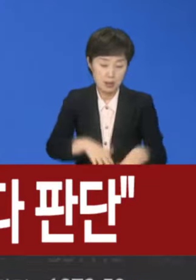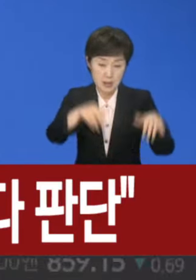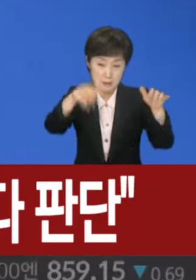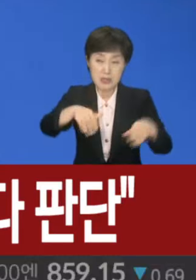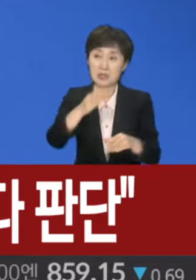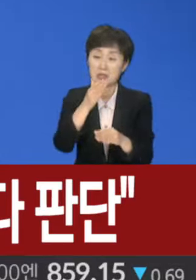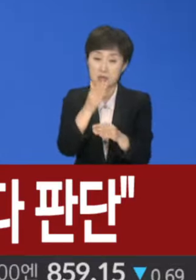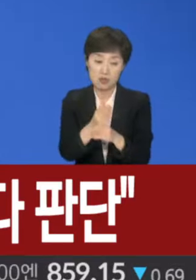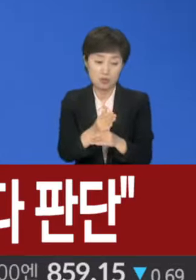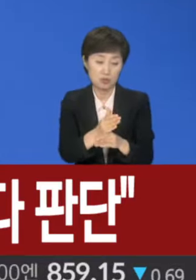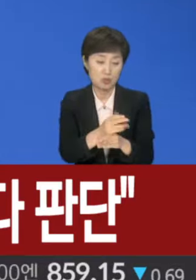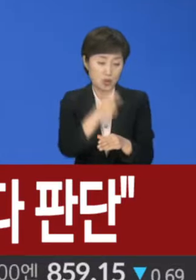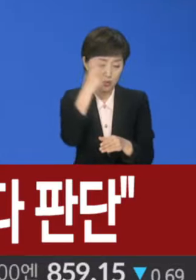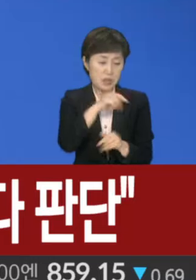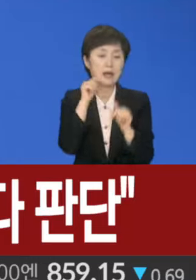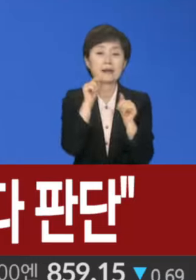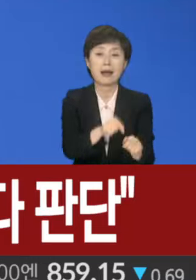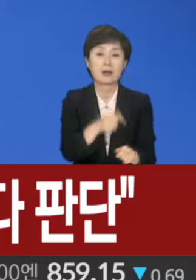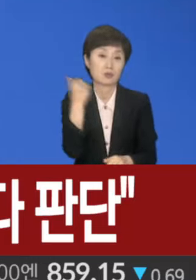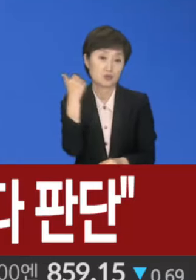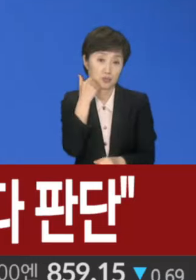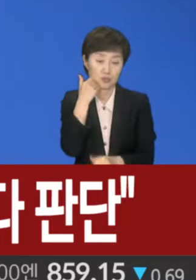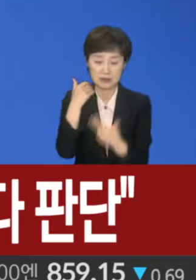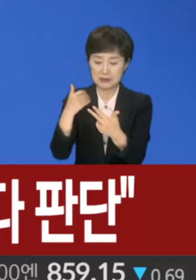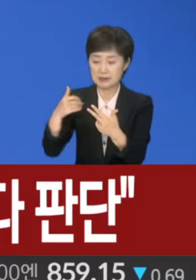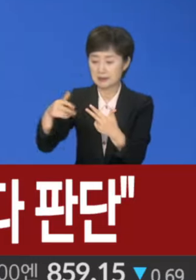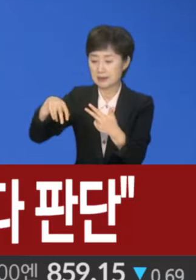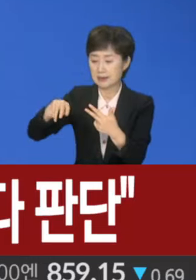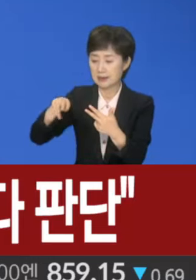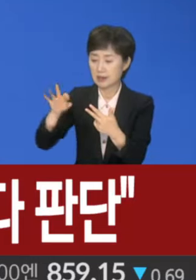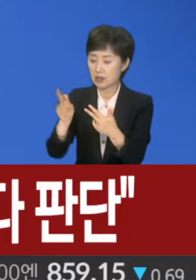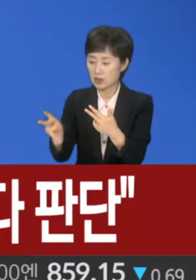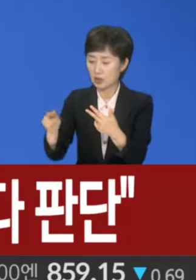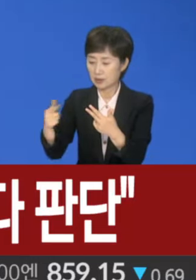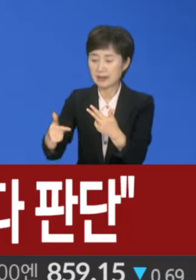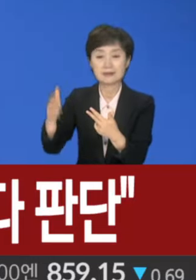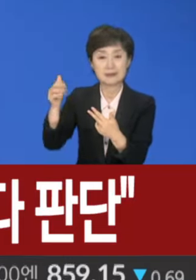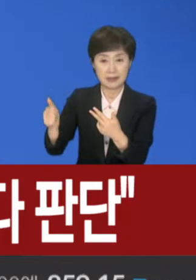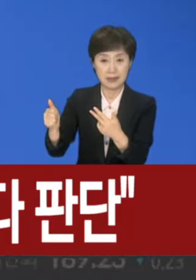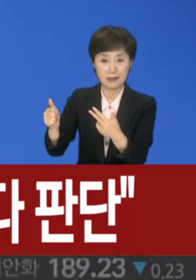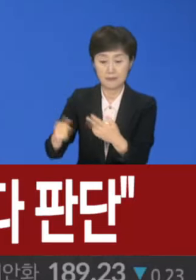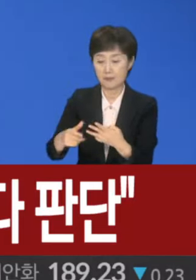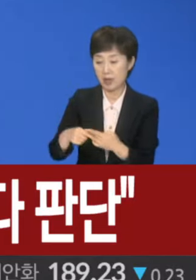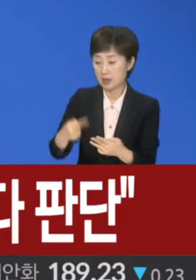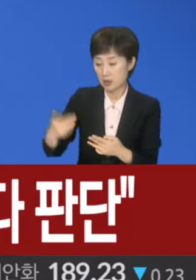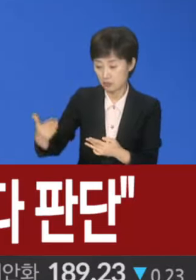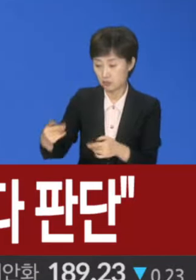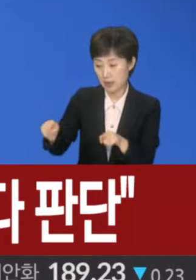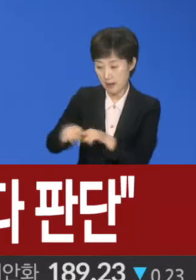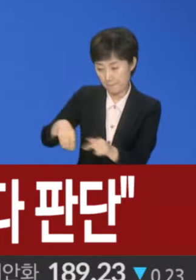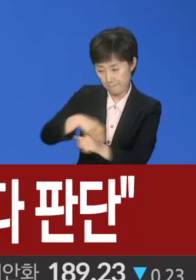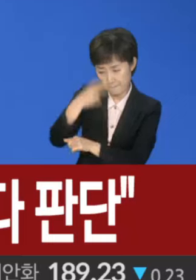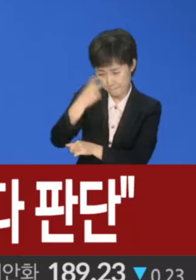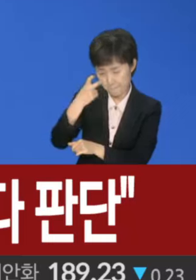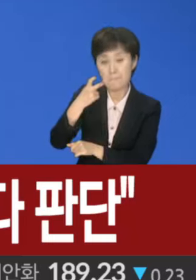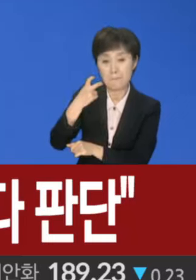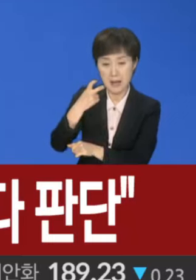지속 지시는 7여단장이 현장 지휘관의 의견과 수색 중이었던 소방의 상황 등을 종합적으로 고려해서